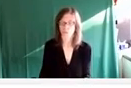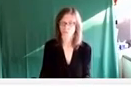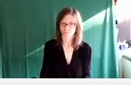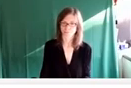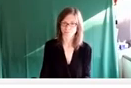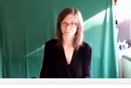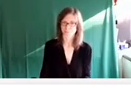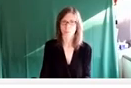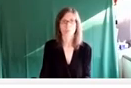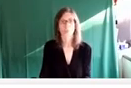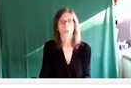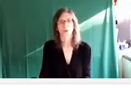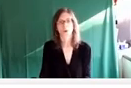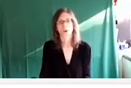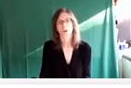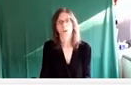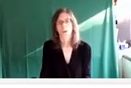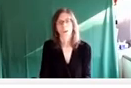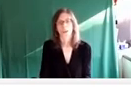fond.